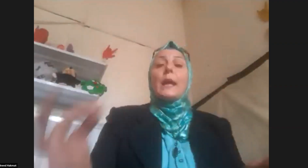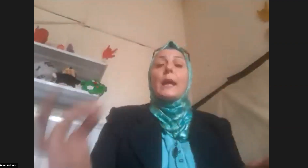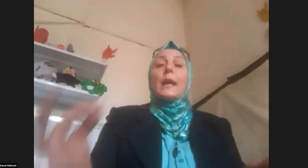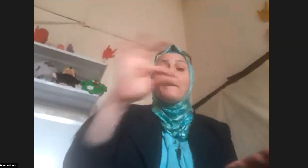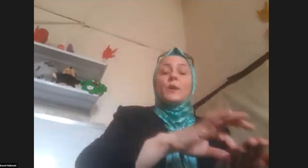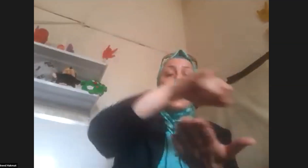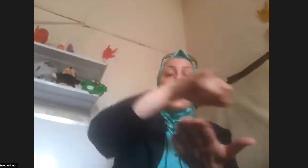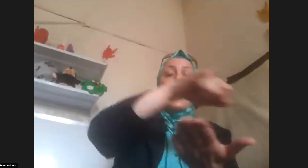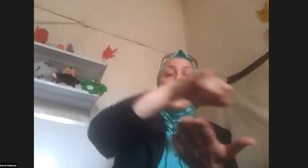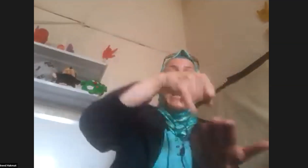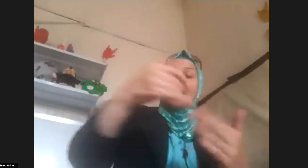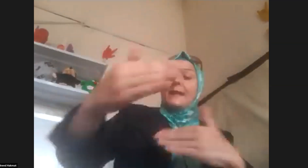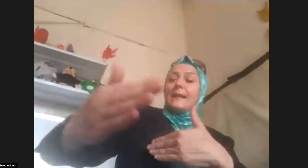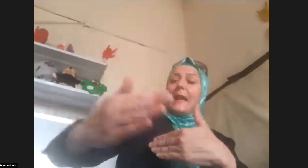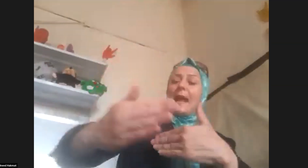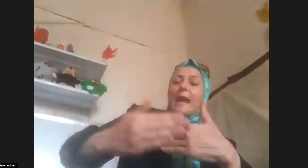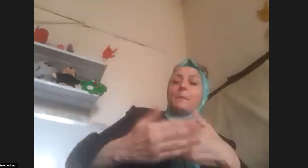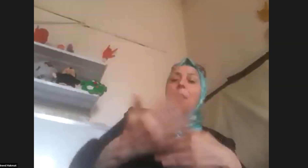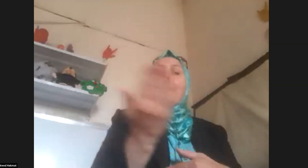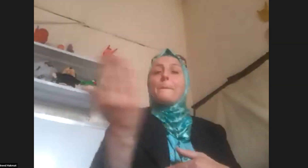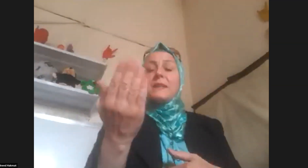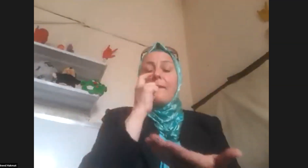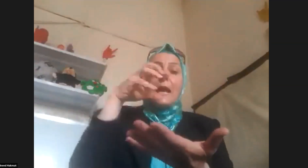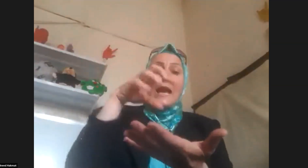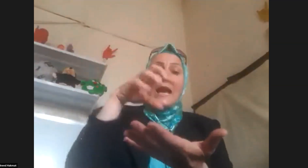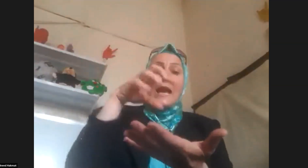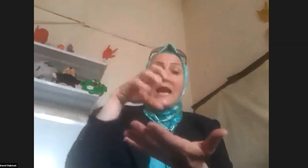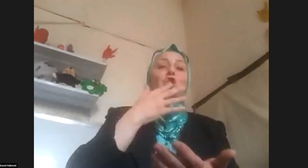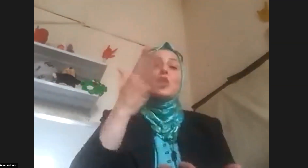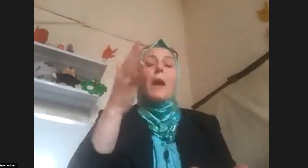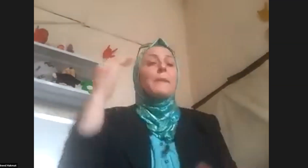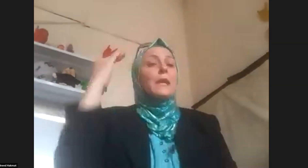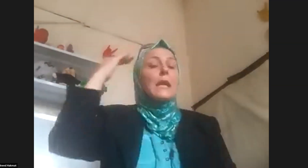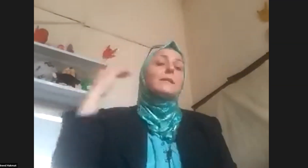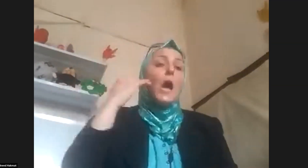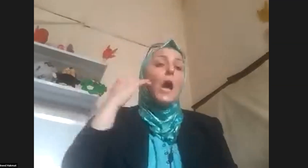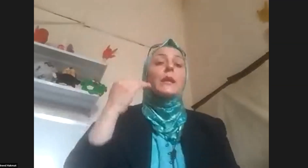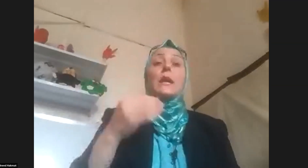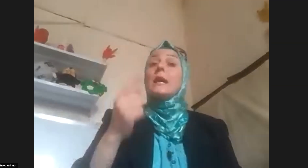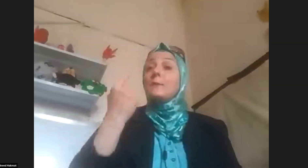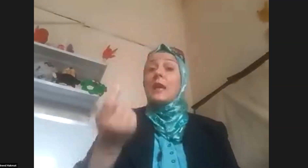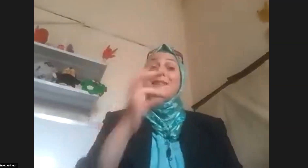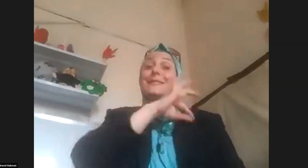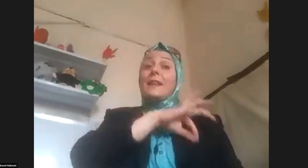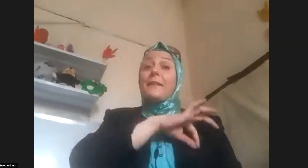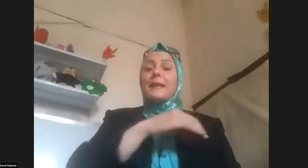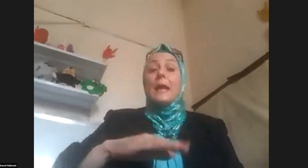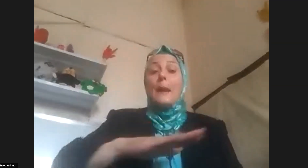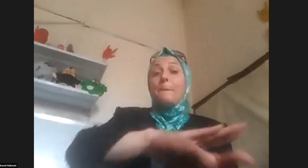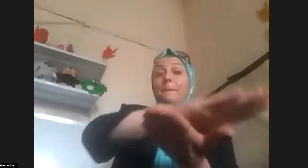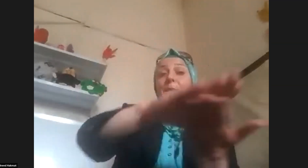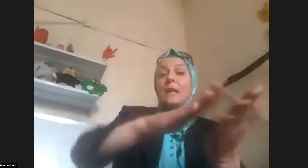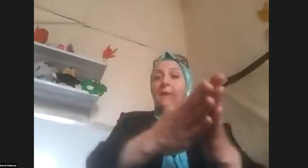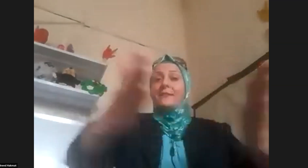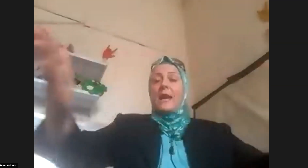شبابية، مراكز نسوية، بلديات، عشان نستفيد من المساحات المرصودة. وغير قضية السيناريوهات المختلفة اللي بتنحط جوا